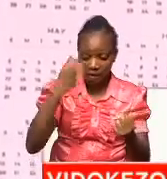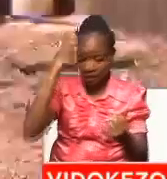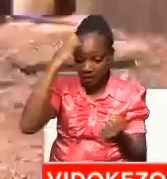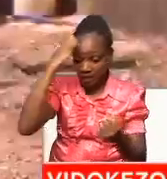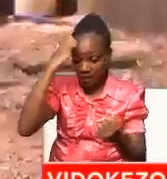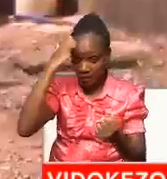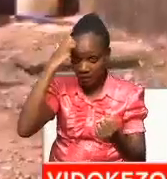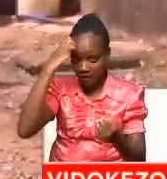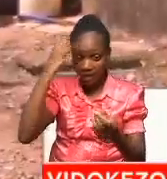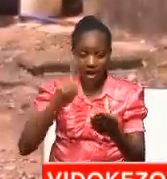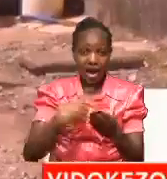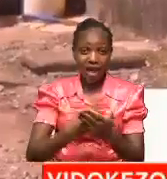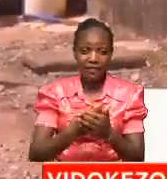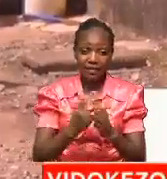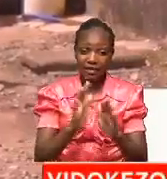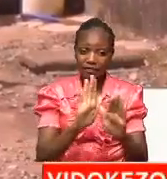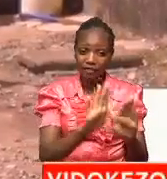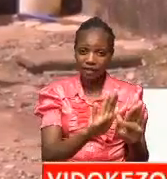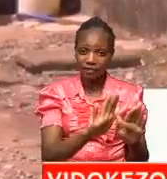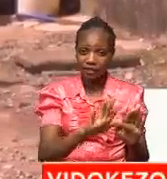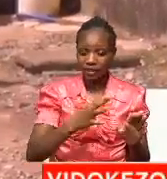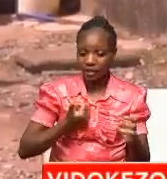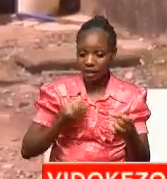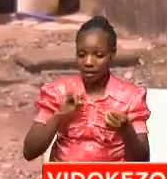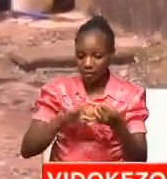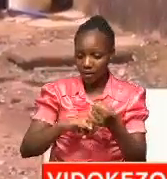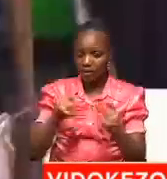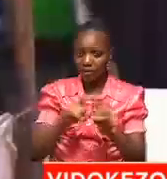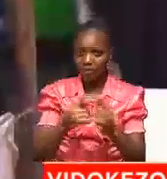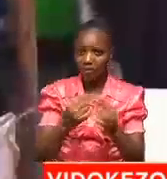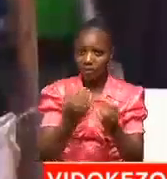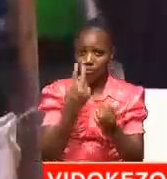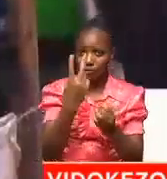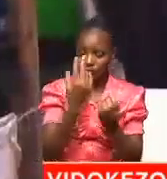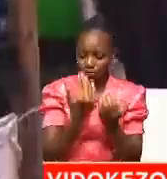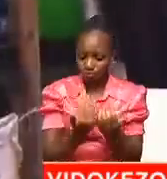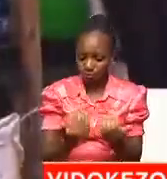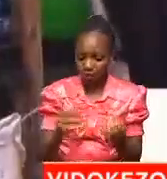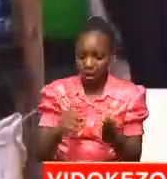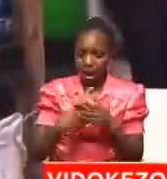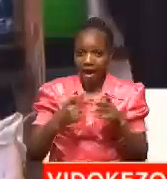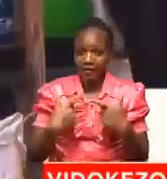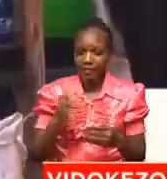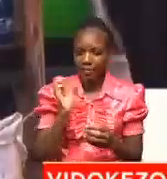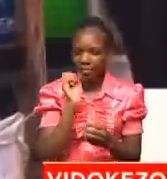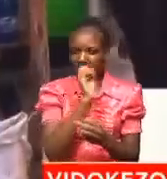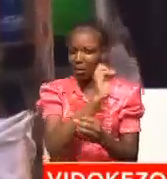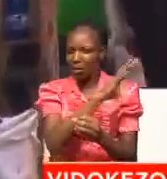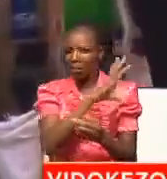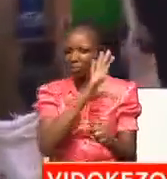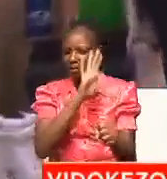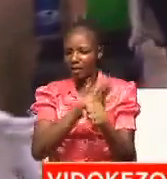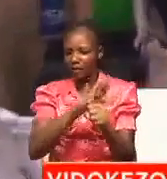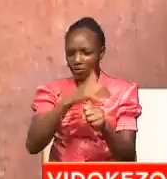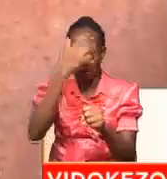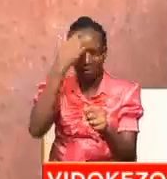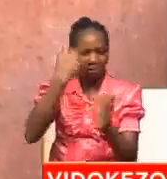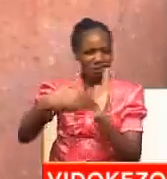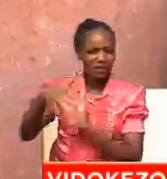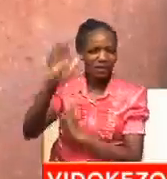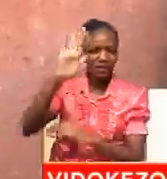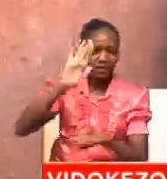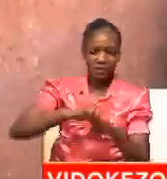Eldoret amewaacha mke na watoto wawili. Wakazi wamelalamika kudorora hali ya usalama,